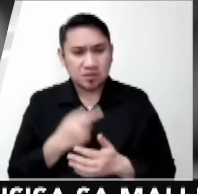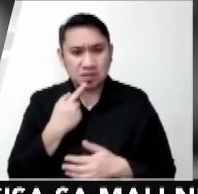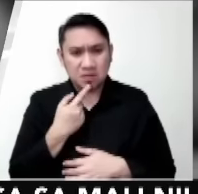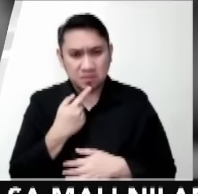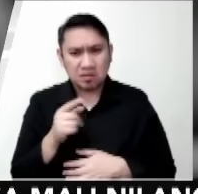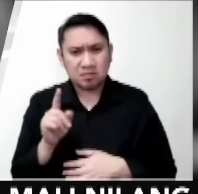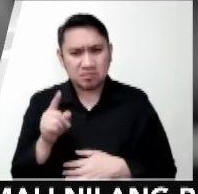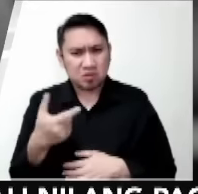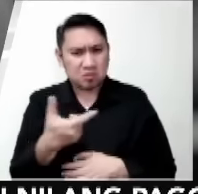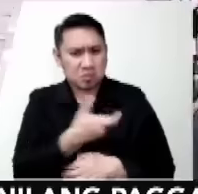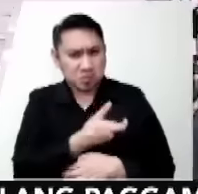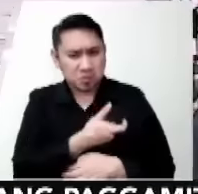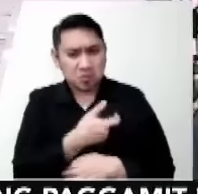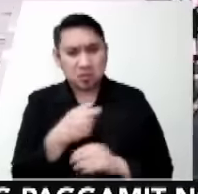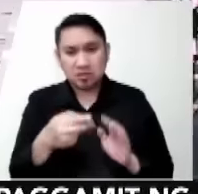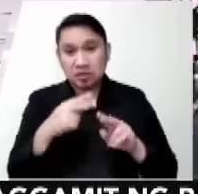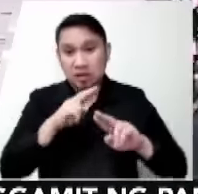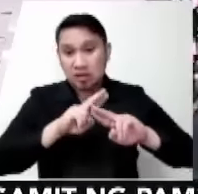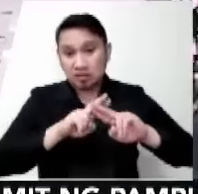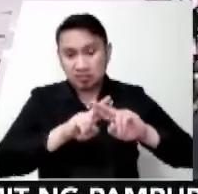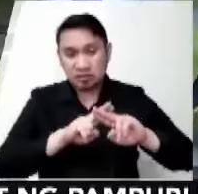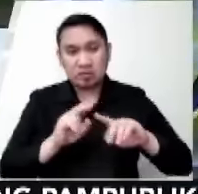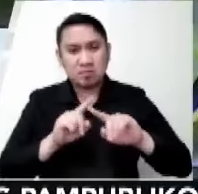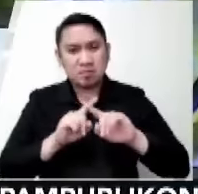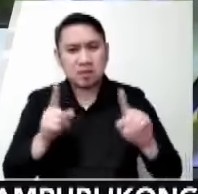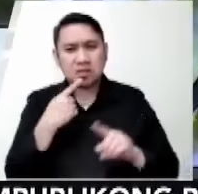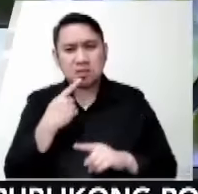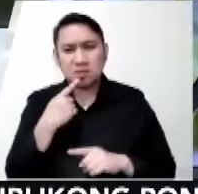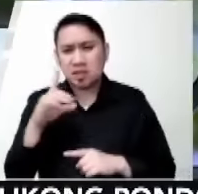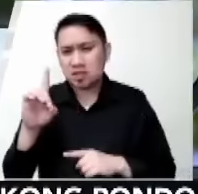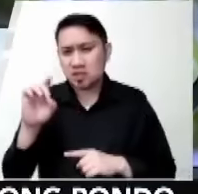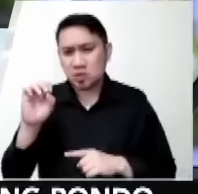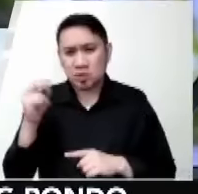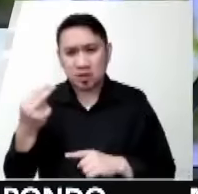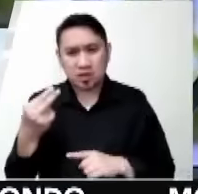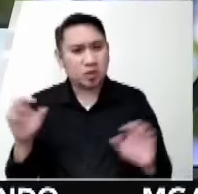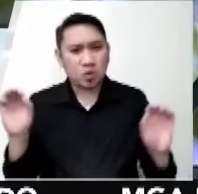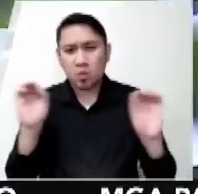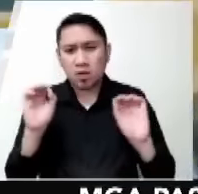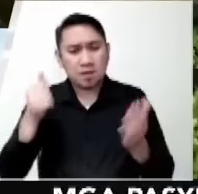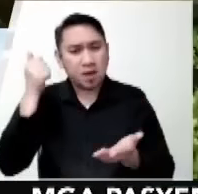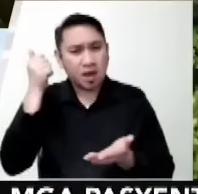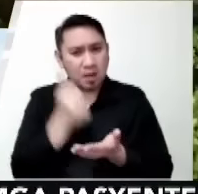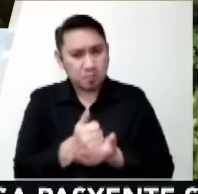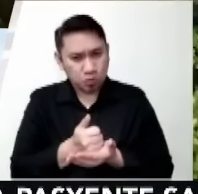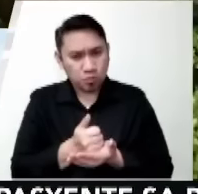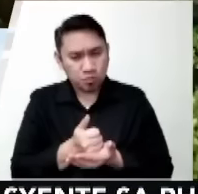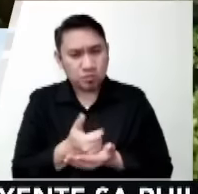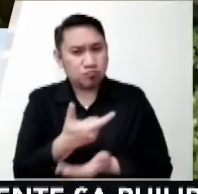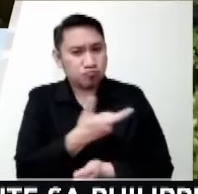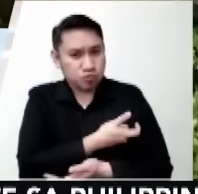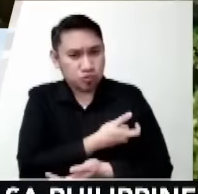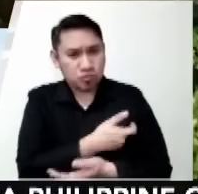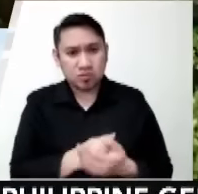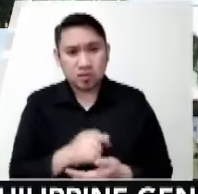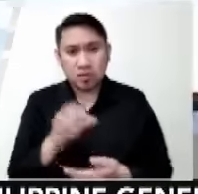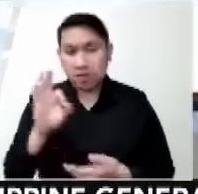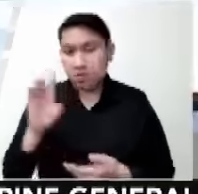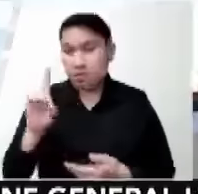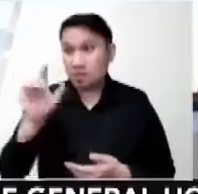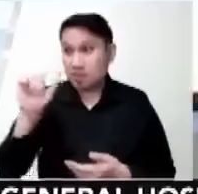na rin hashtag sa post. Pero sabi ng Department of Health, wala pang aprobadong Mpox vaccine ang Food and Drug Administration sa